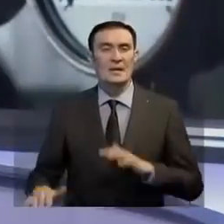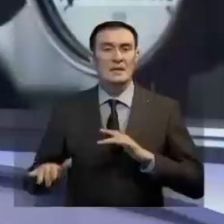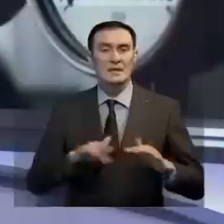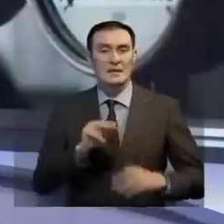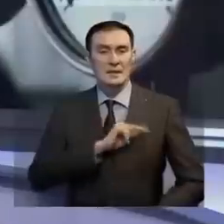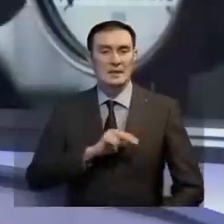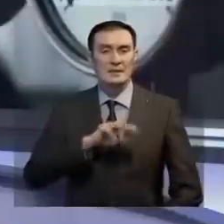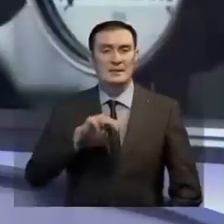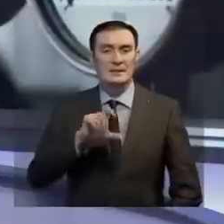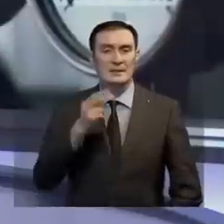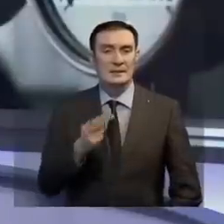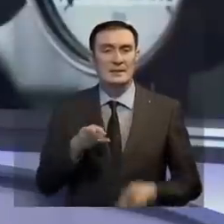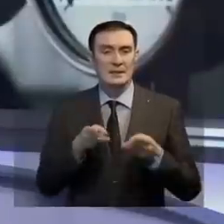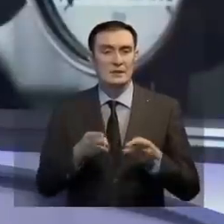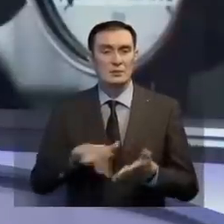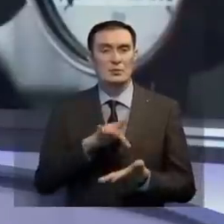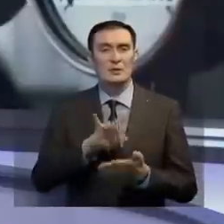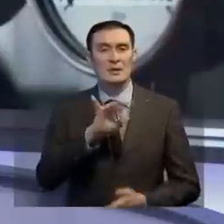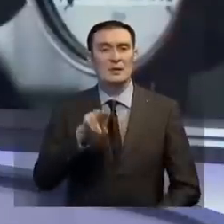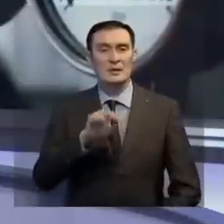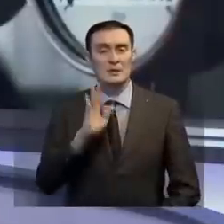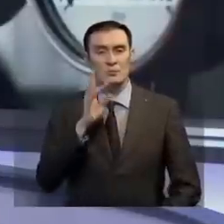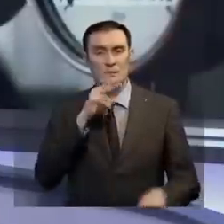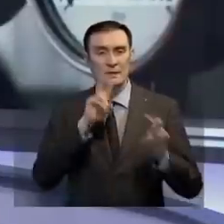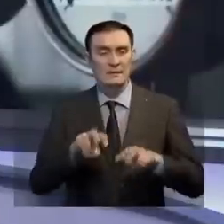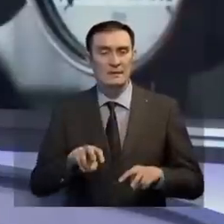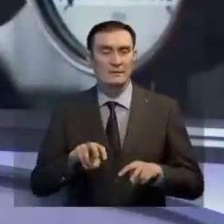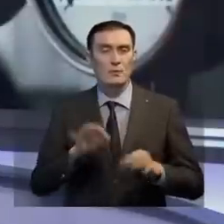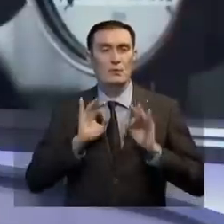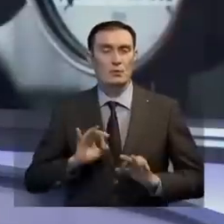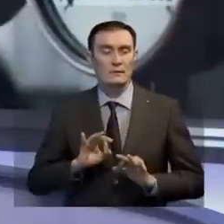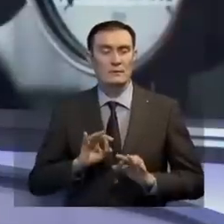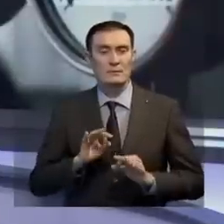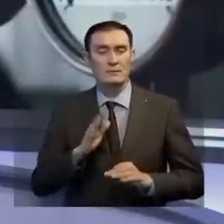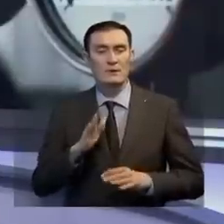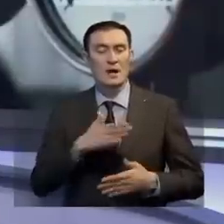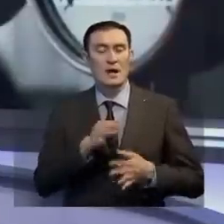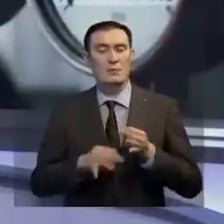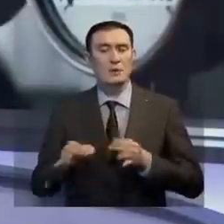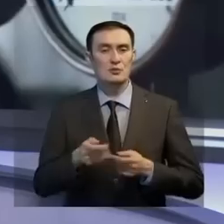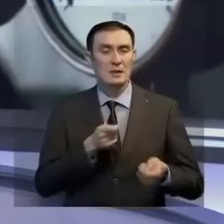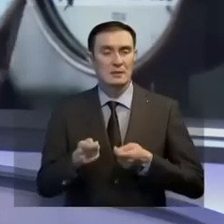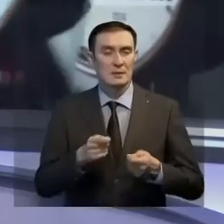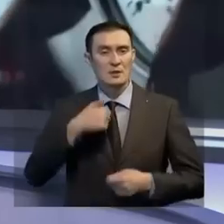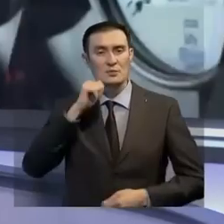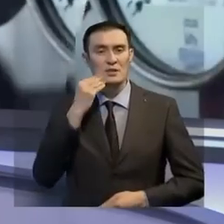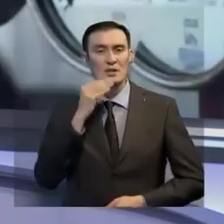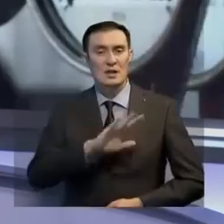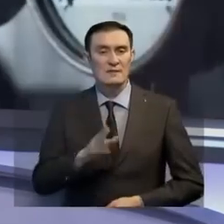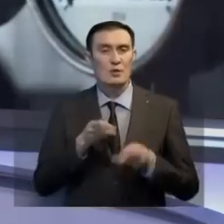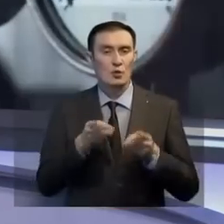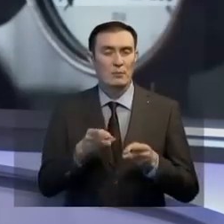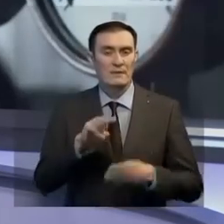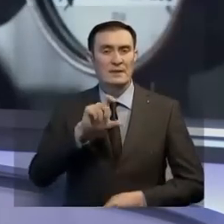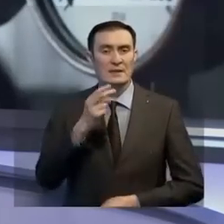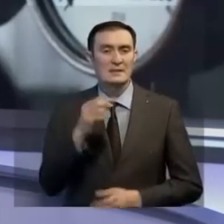Деятельность главной ТЭЦ города Ридера проверят прокуроры. Внештатную ревизию инициировали в областном акимате. Накануне из-за некачественного топлива